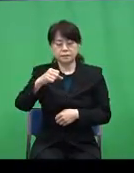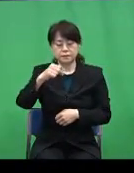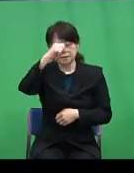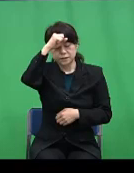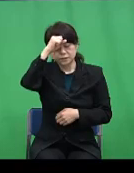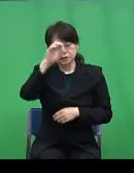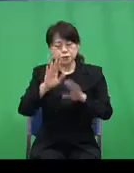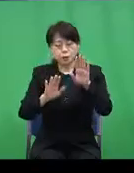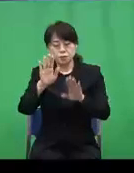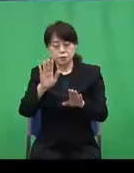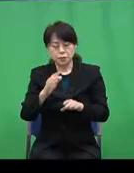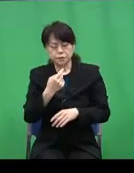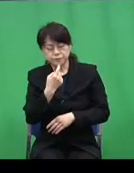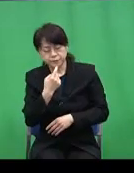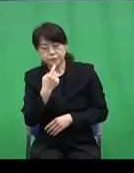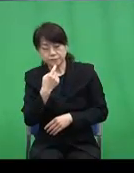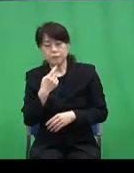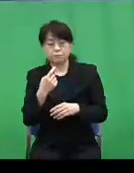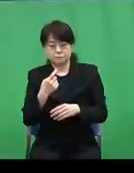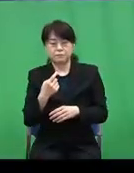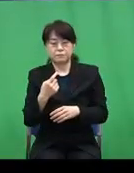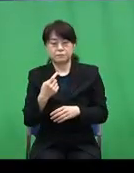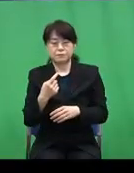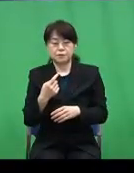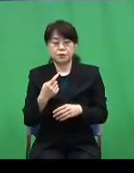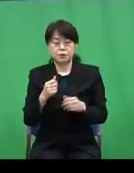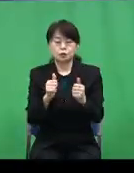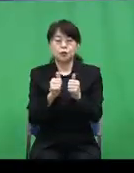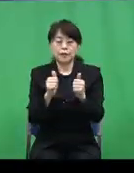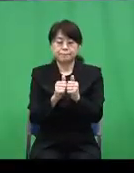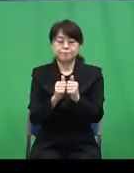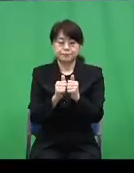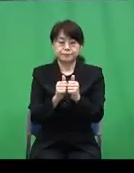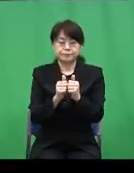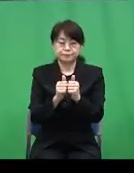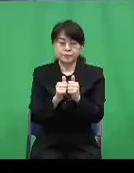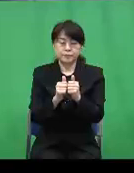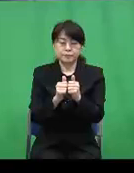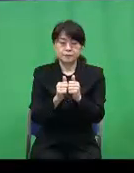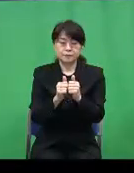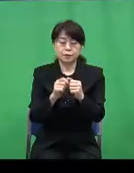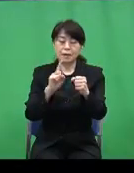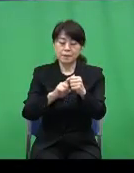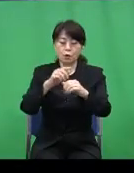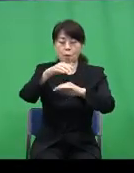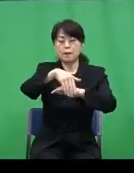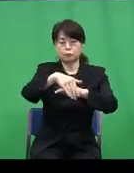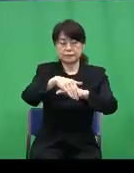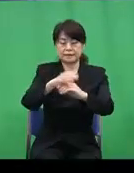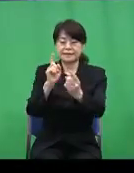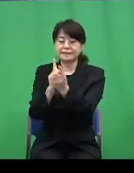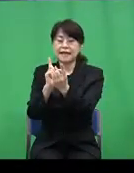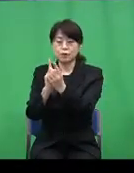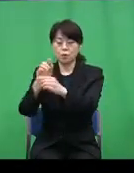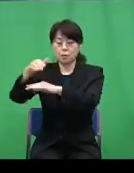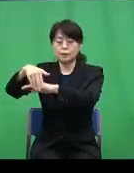たら自分もそういう症状になってるんじゃないかというようなご相談ですね、そういう相談窓口、対応窓